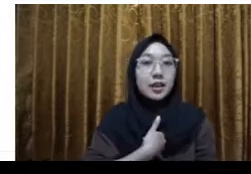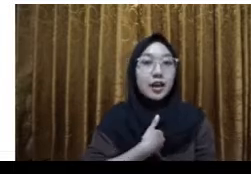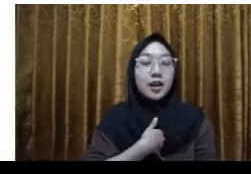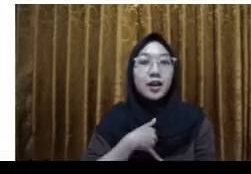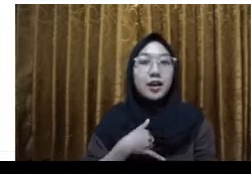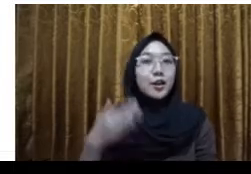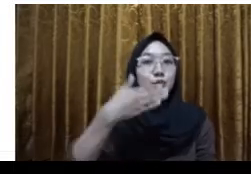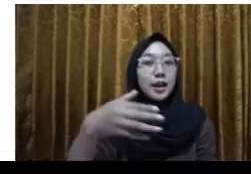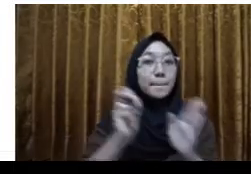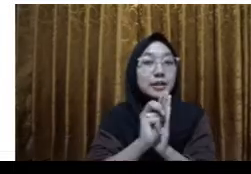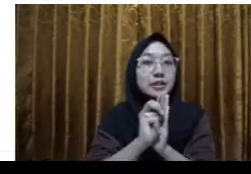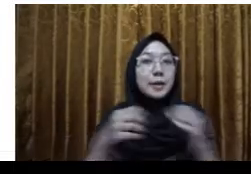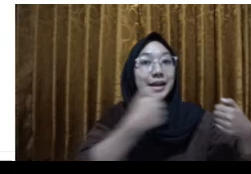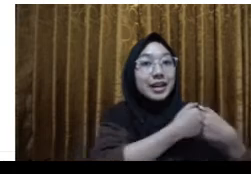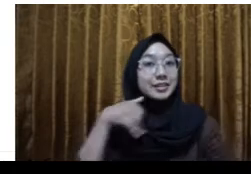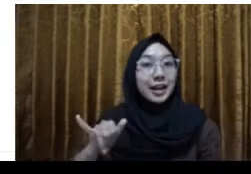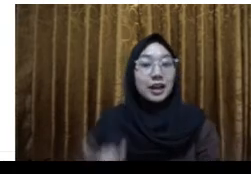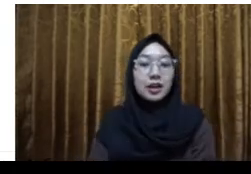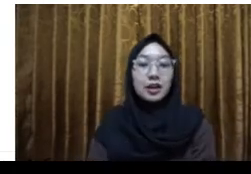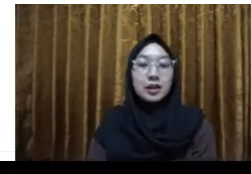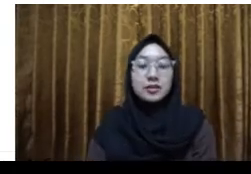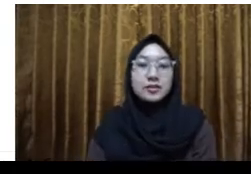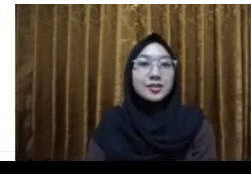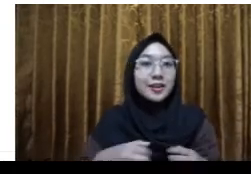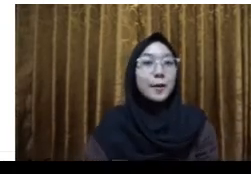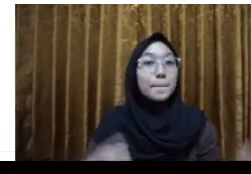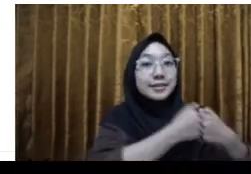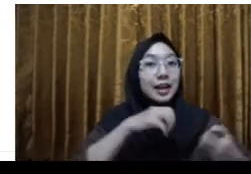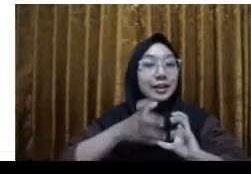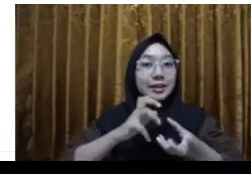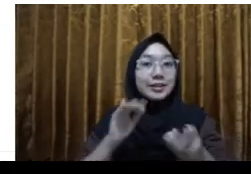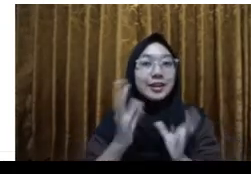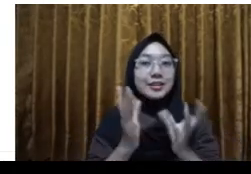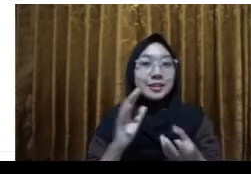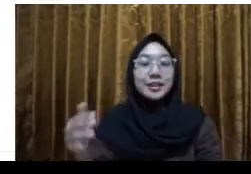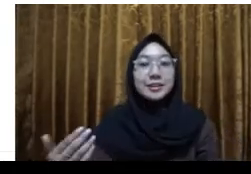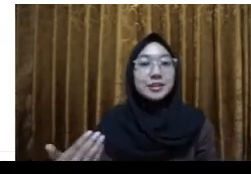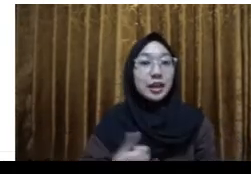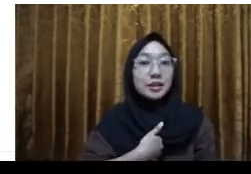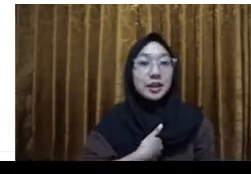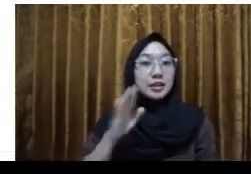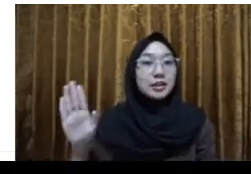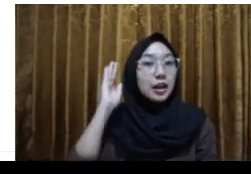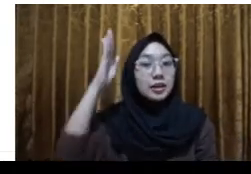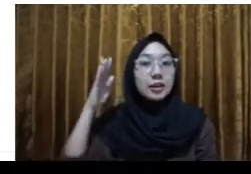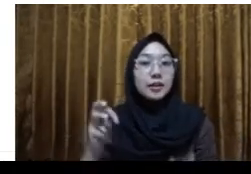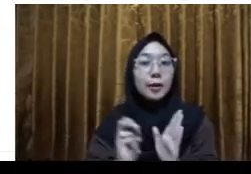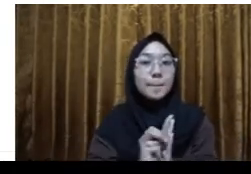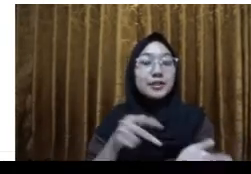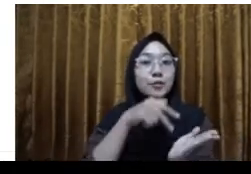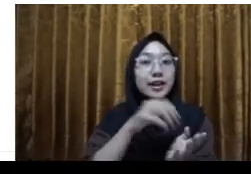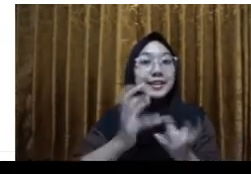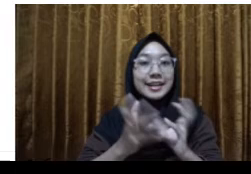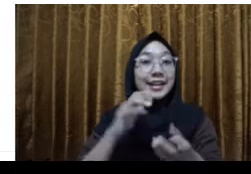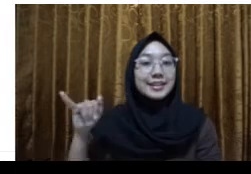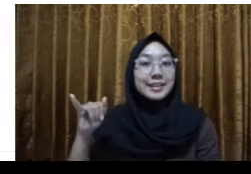memasang cracknya juga, jadi saya tidak akan melakukan cracking lagi ya. Cuma saya memandu untuk langkah-langkahnya